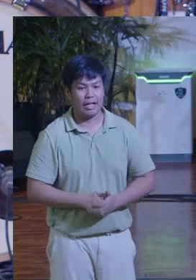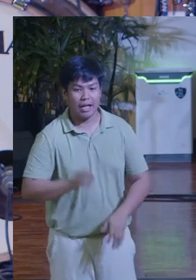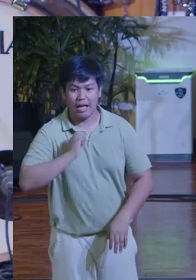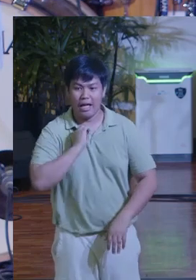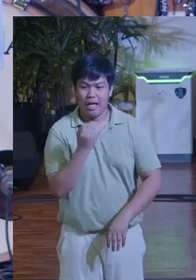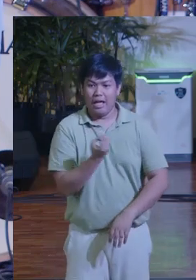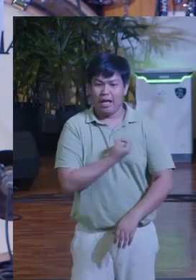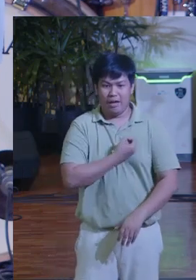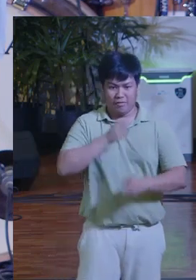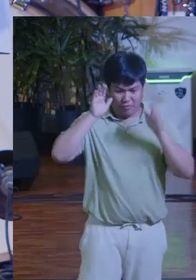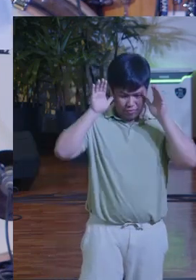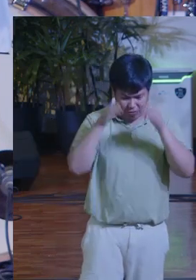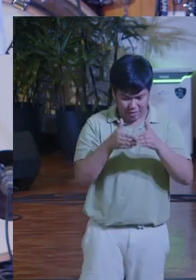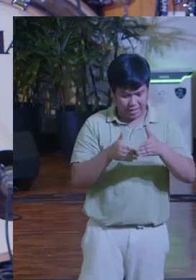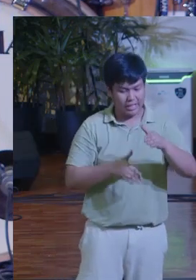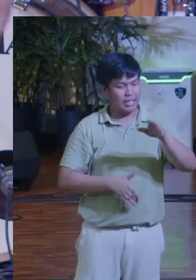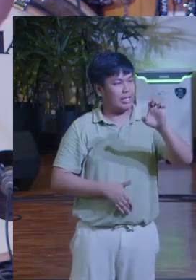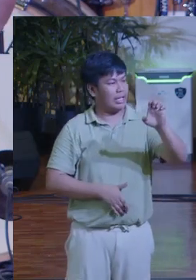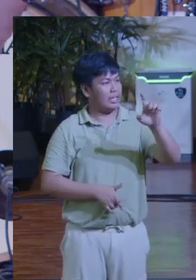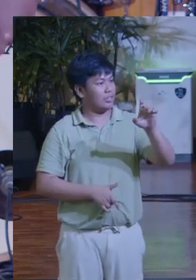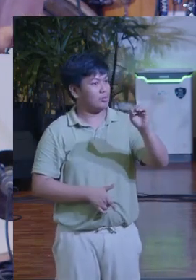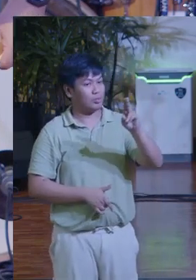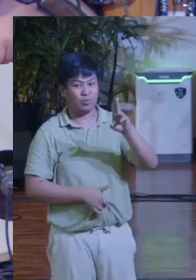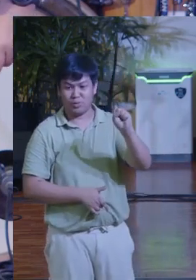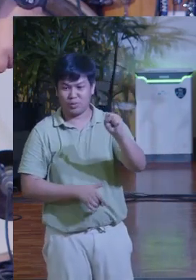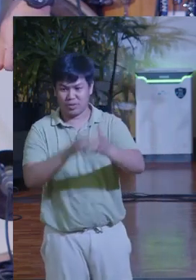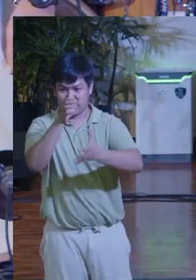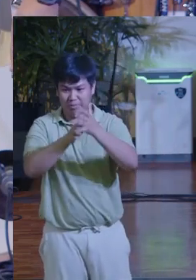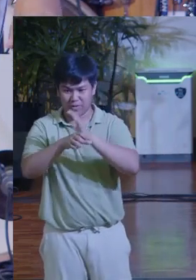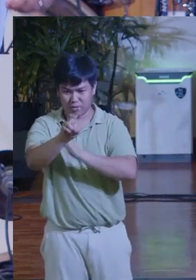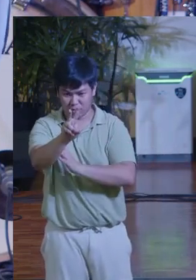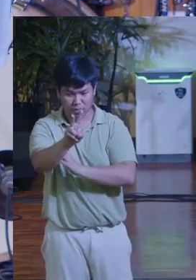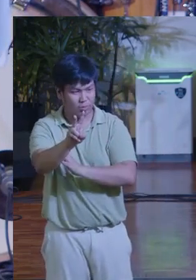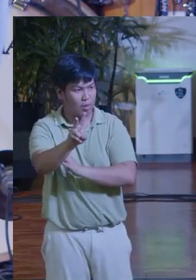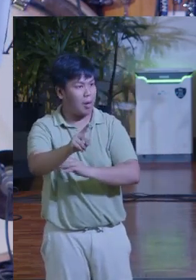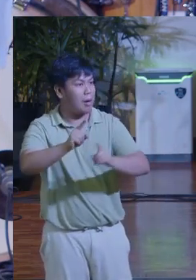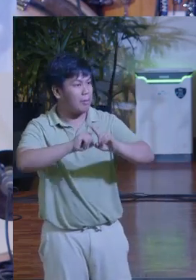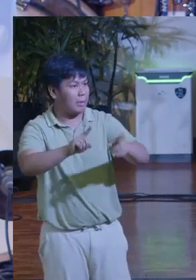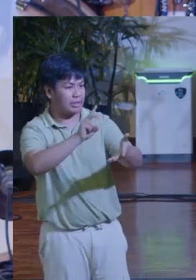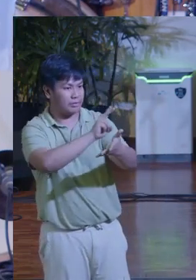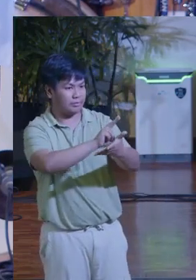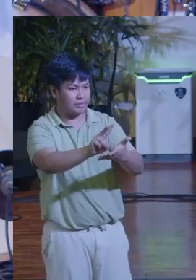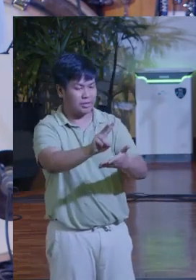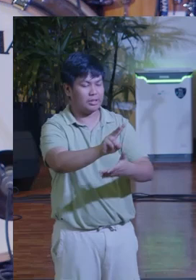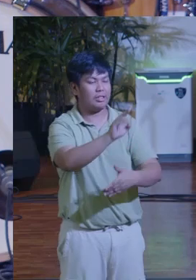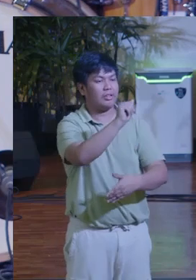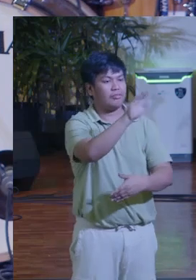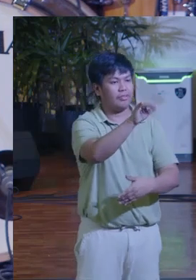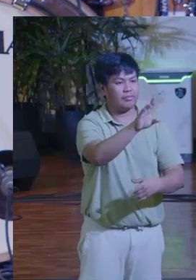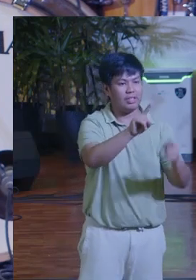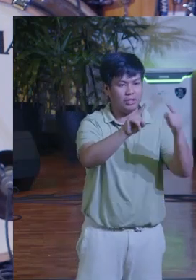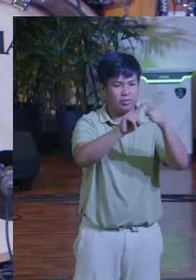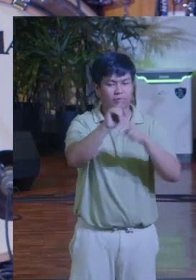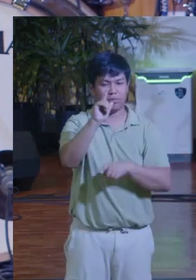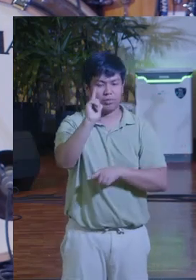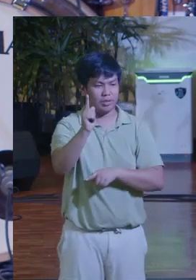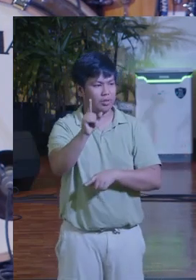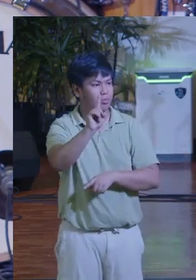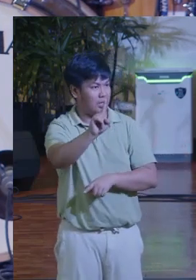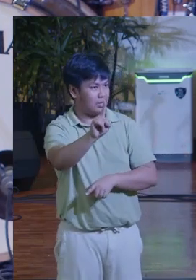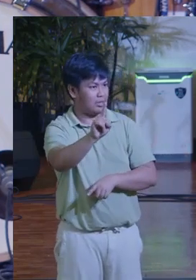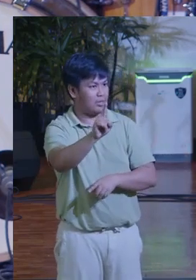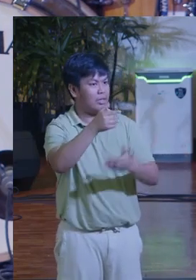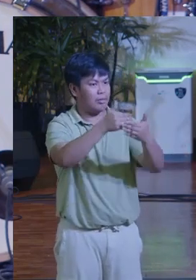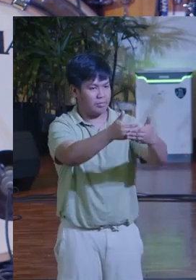Exodus 2, pero nais ko pong tignan natin ang verses 15 to 21 ng